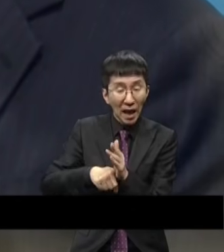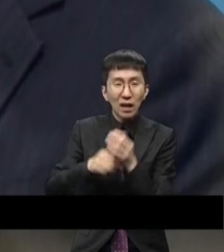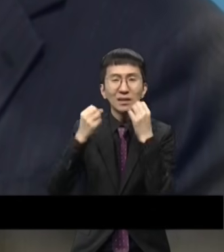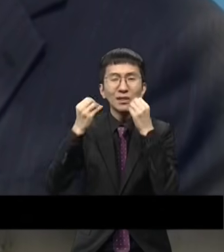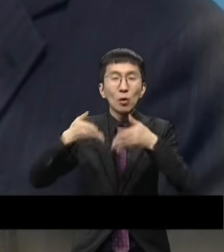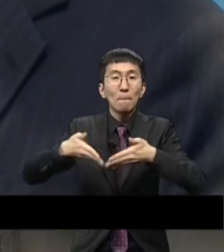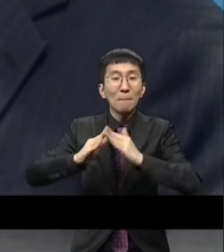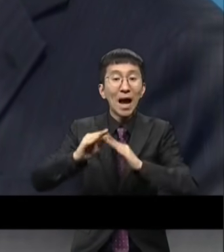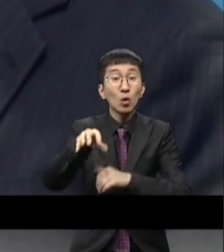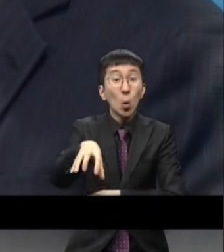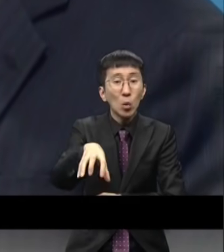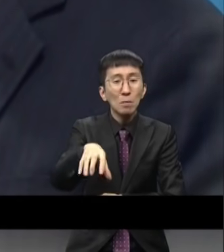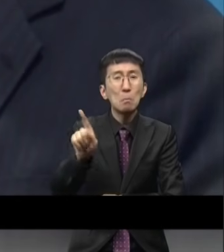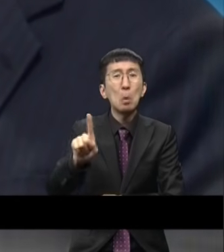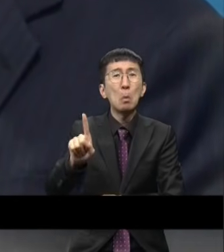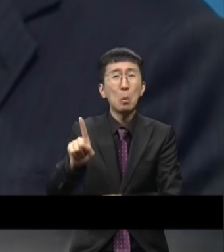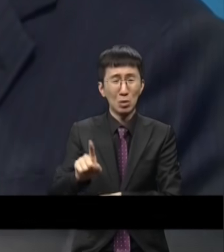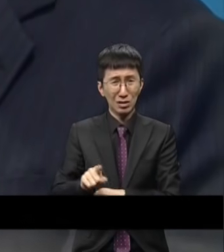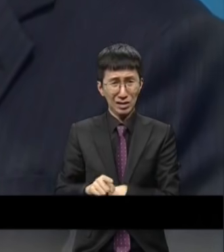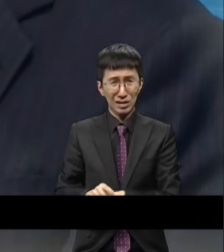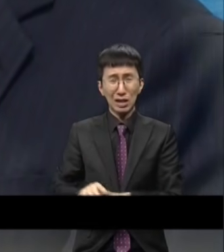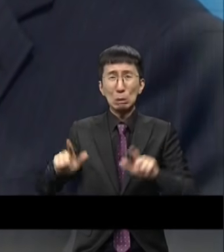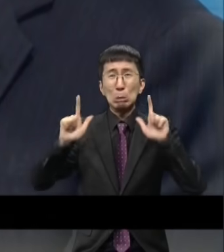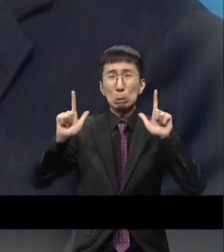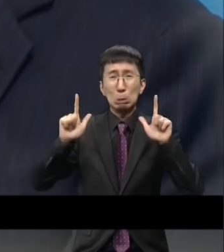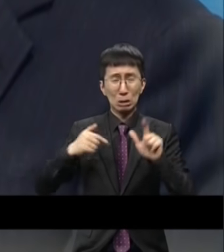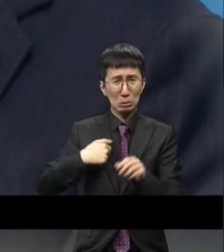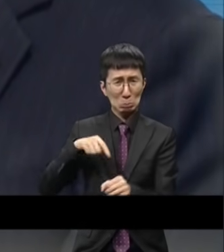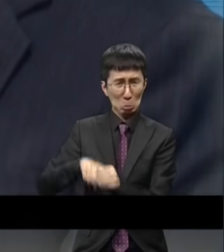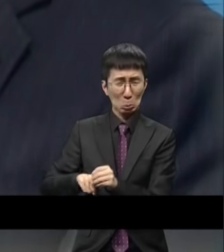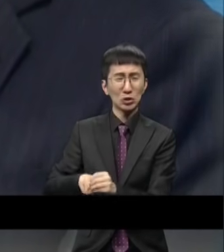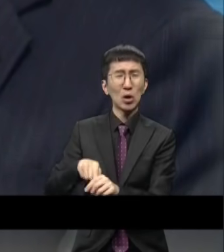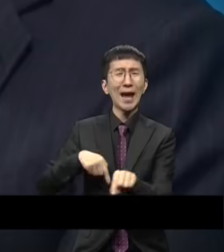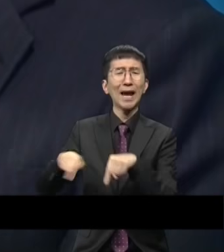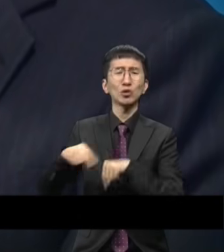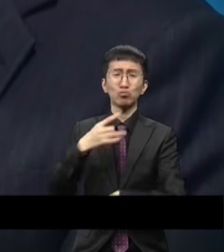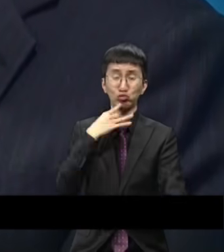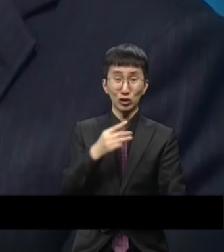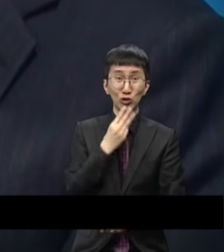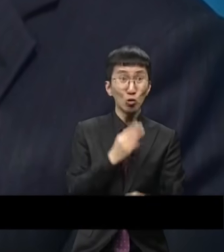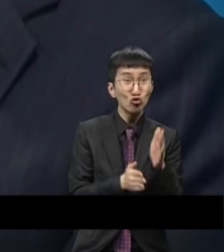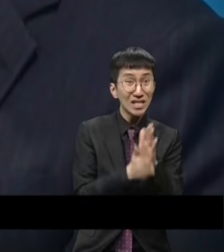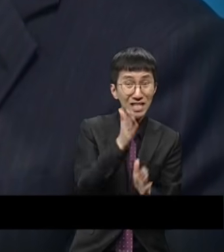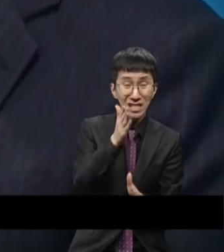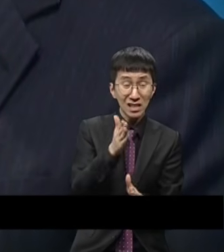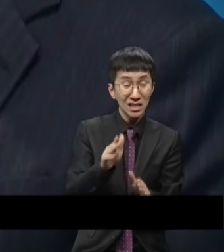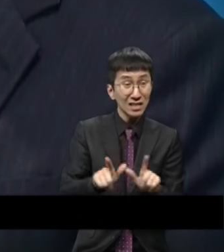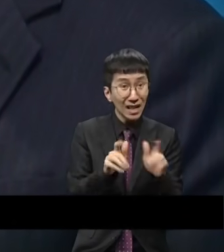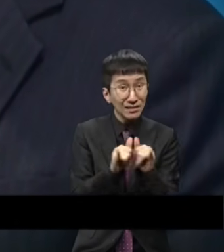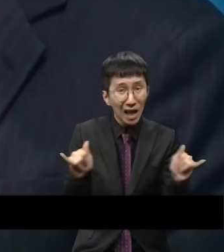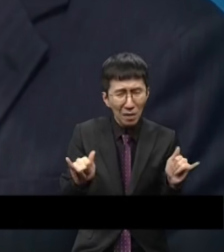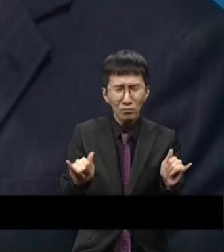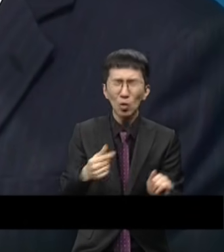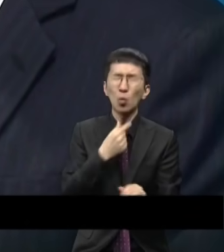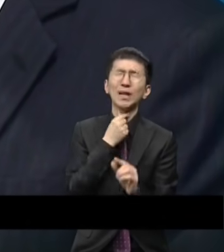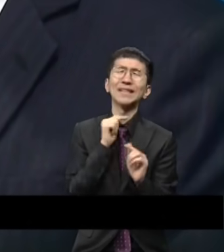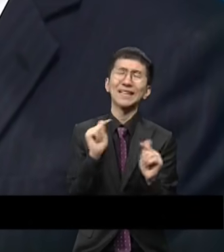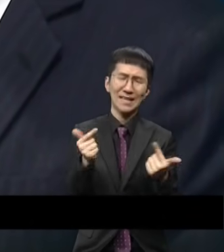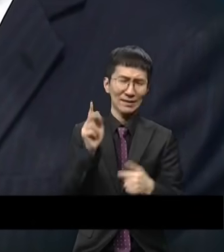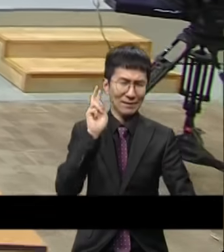들면서 전시행정을 했다는 주장을 폈고 서울시민은 그런 행정이 반복되길 원치 않을 거라 생각한다고도